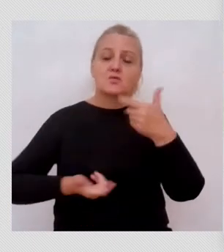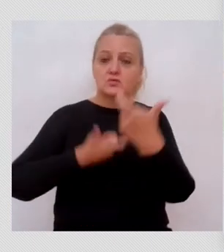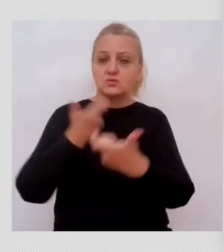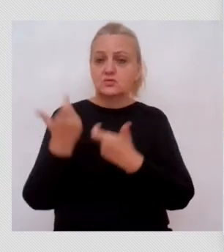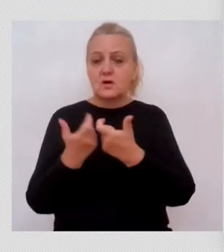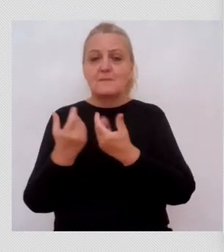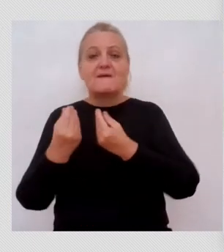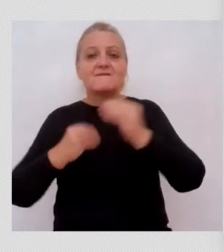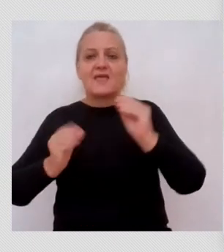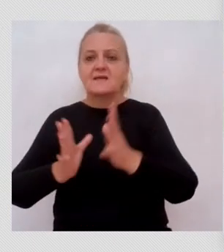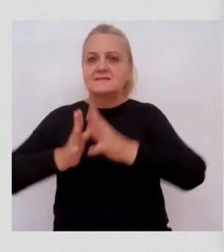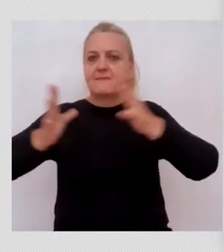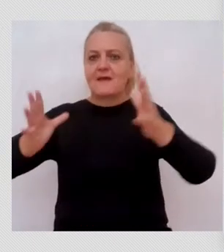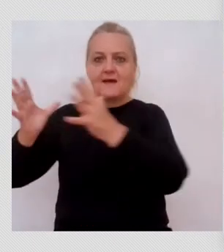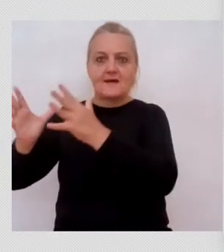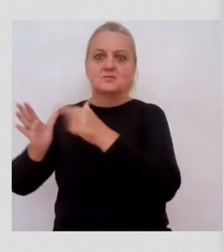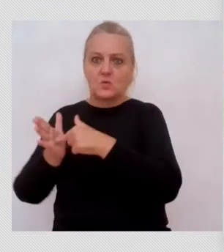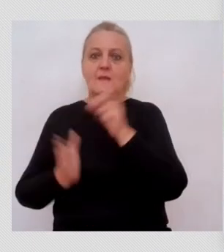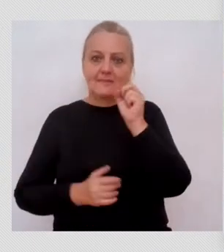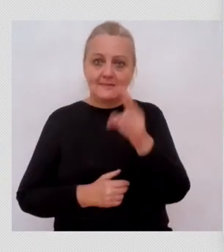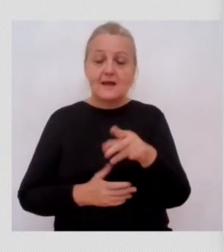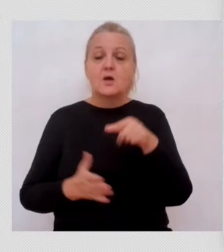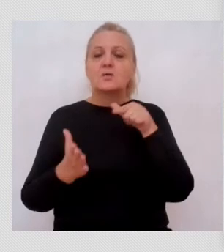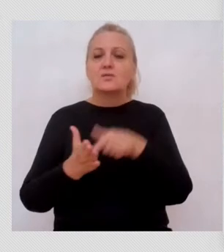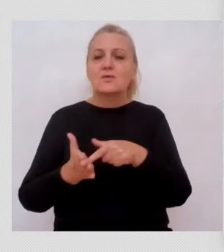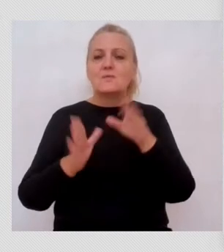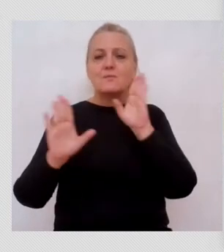większych miastach, ponieważ obserwowanie